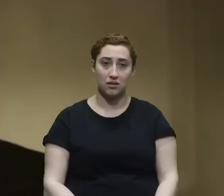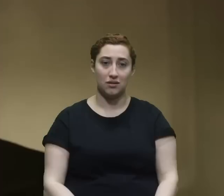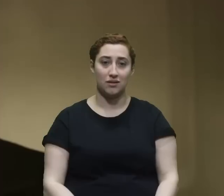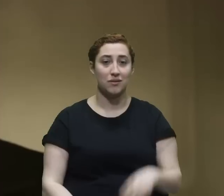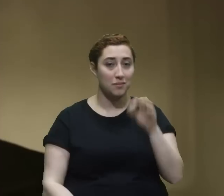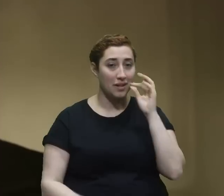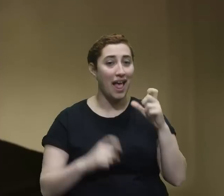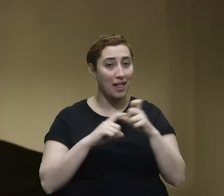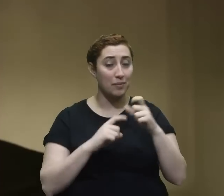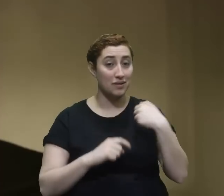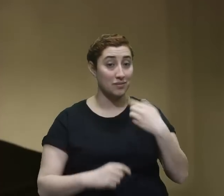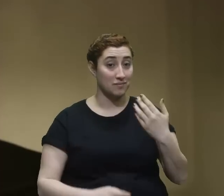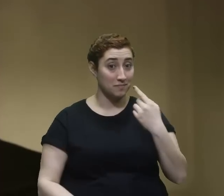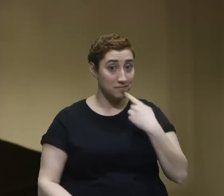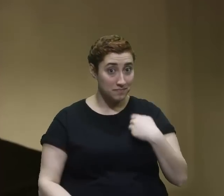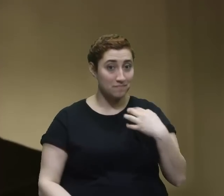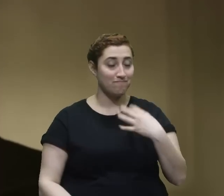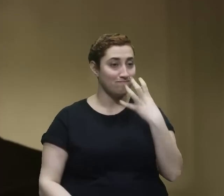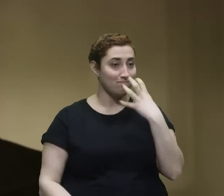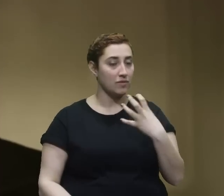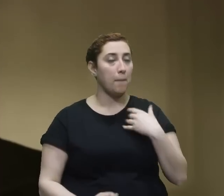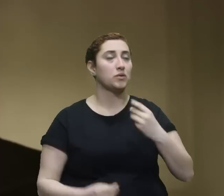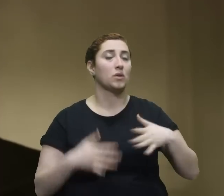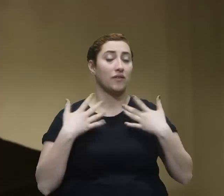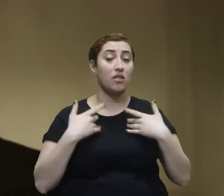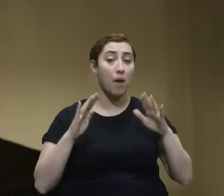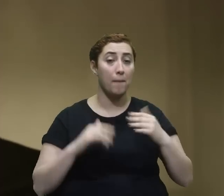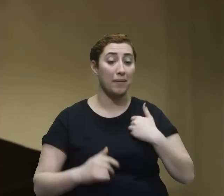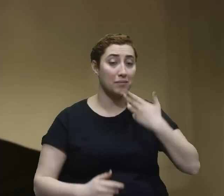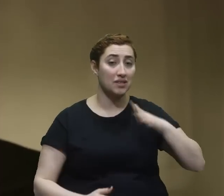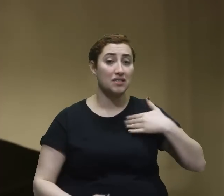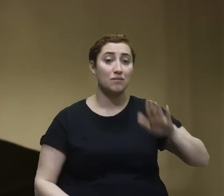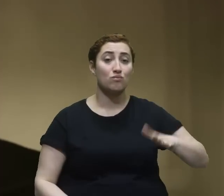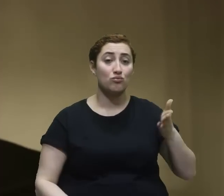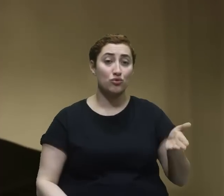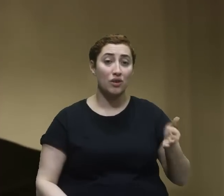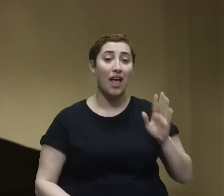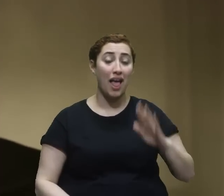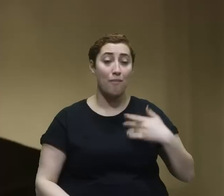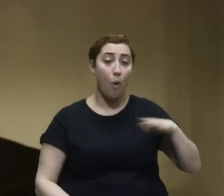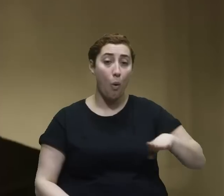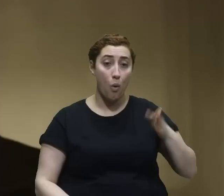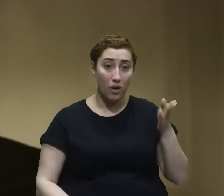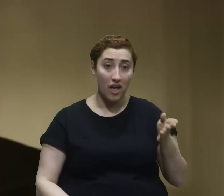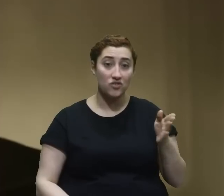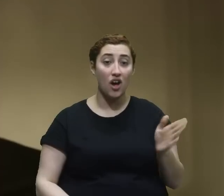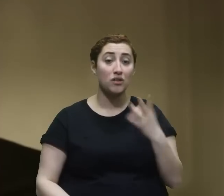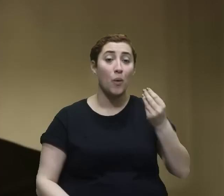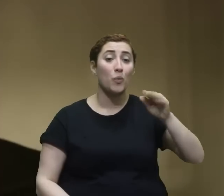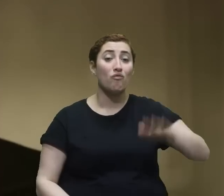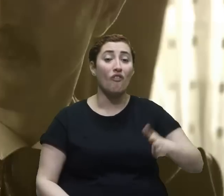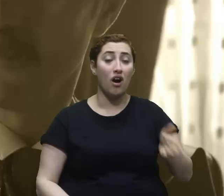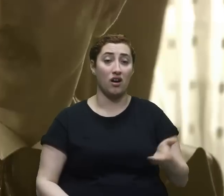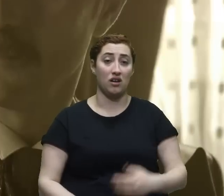Monsieur Edmond, takdiriniz bana onur verdi. Ancak kızım burada. Hem talebe, üstelik daha çok